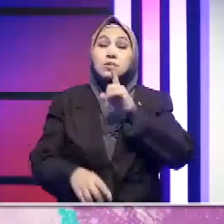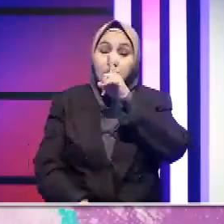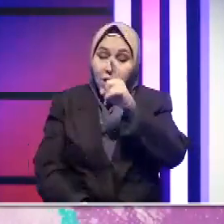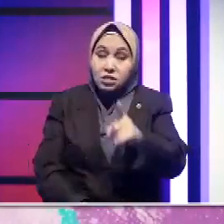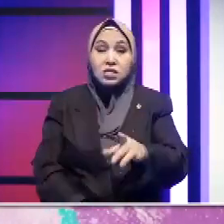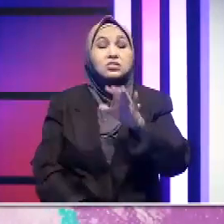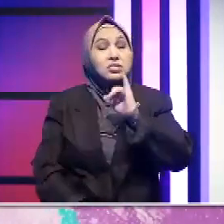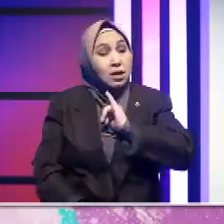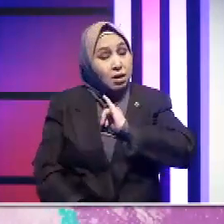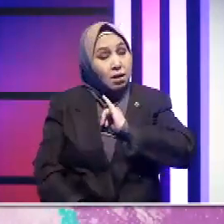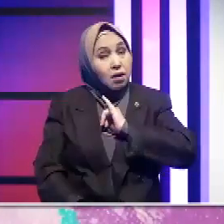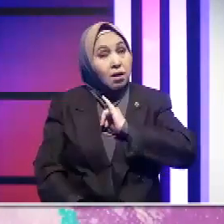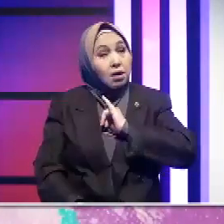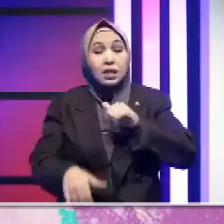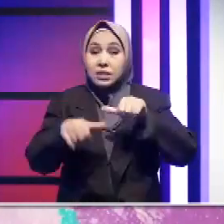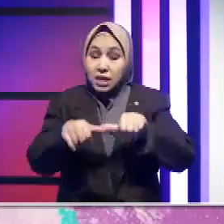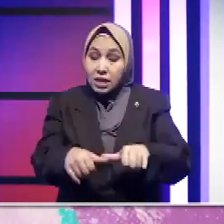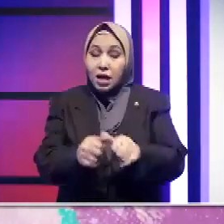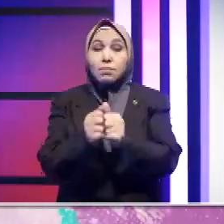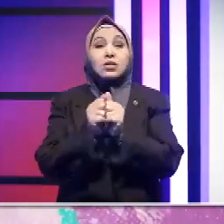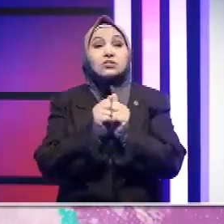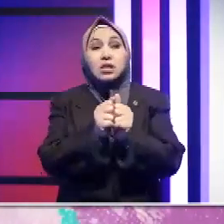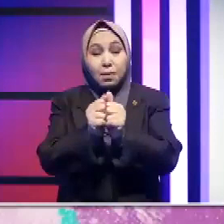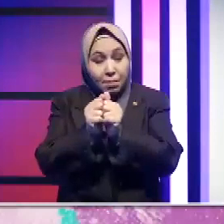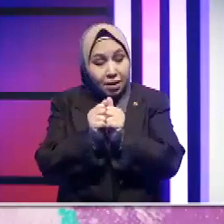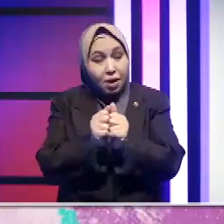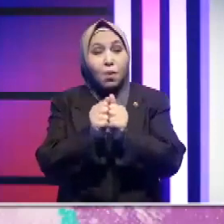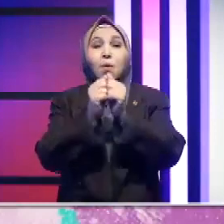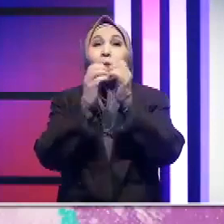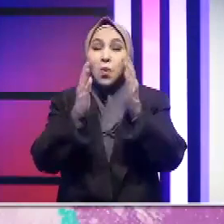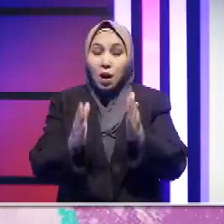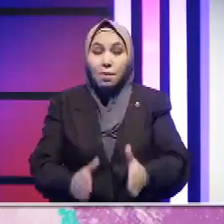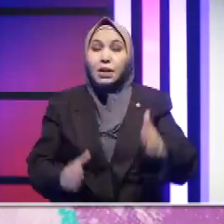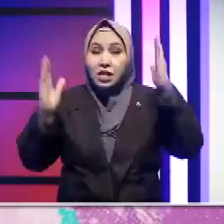saya tinggal bersama orang